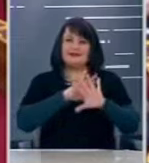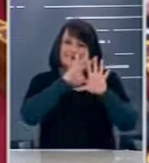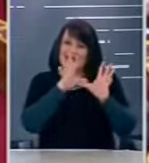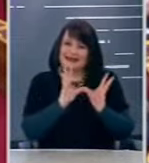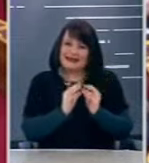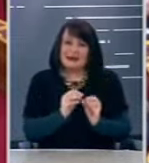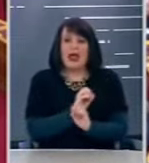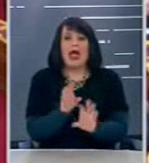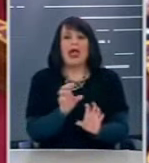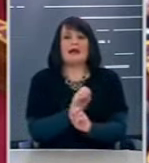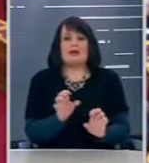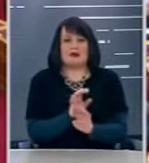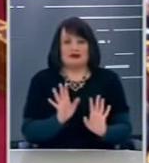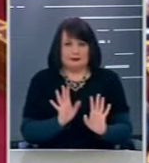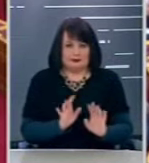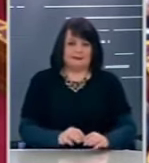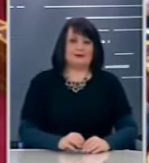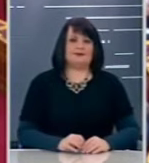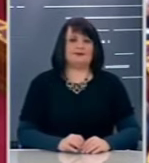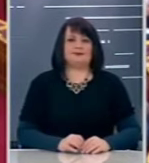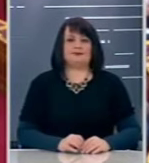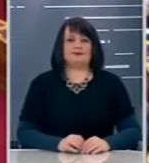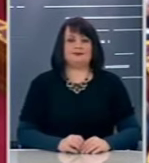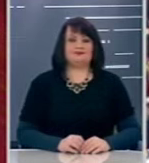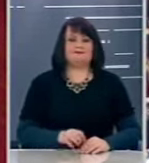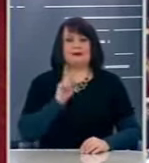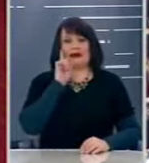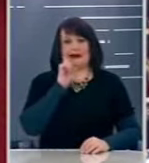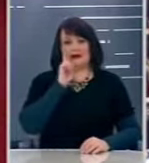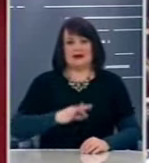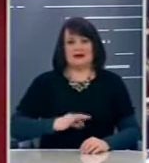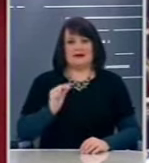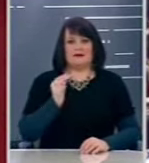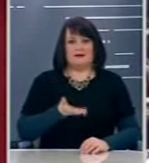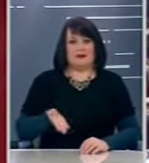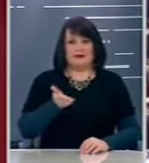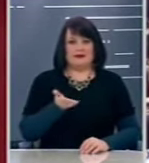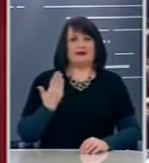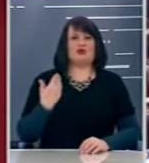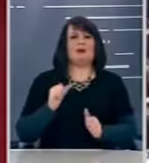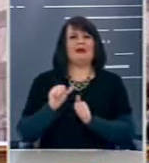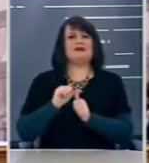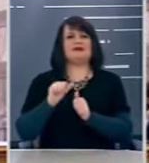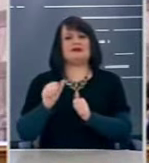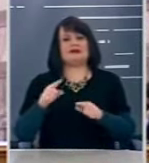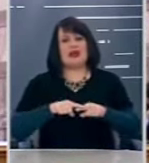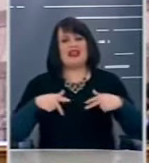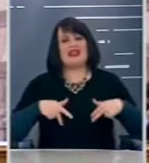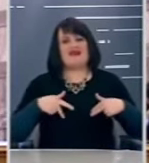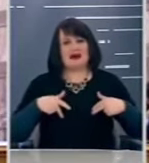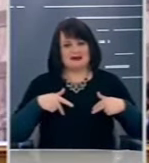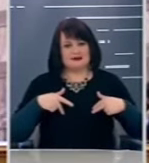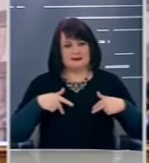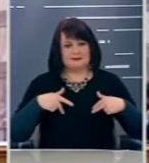ολοκληρωμένη ενημέρωση. Κυρίες και κύριοι συνάδελφοι, η ελληνική κυβέρνηση τους τελευταίους μήνες μεταξύ